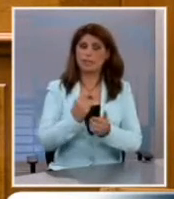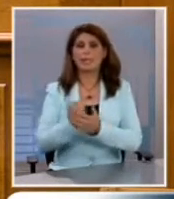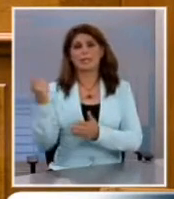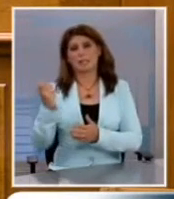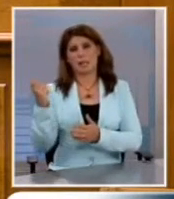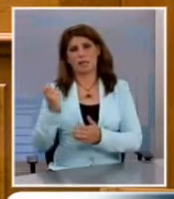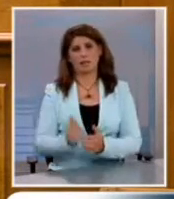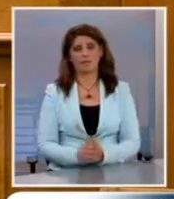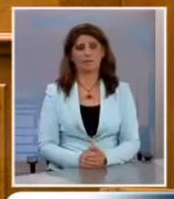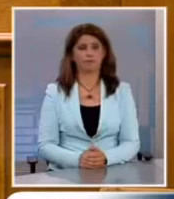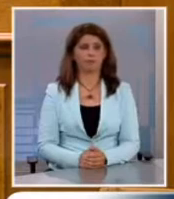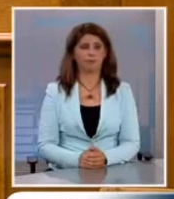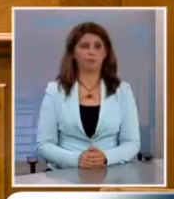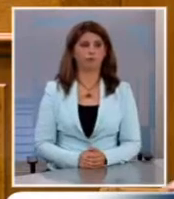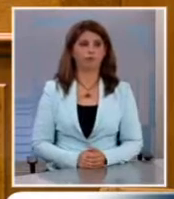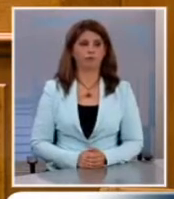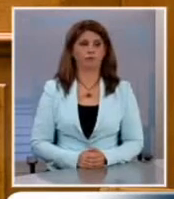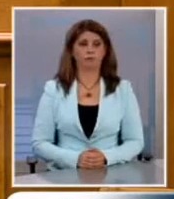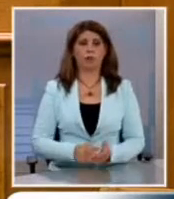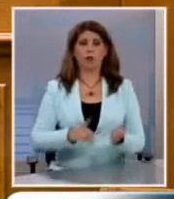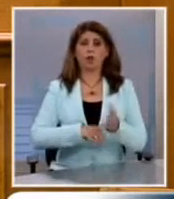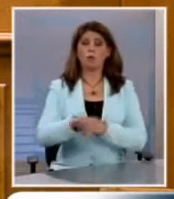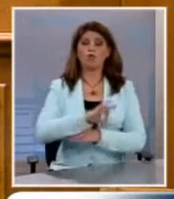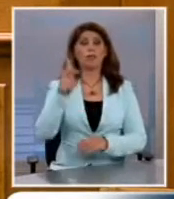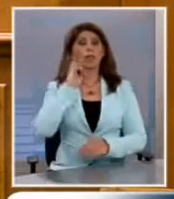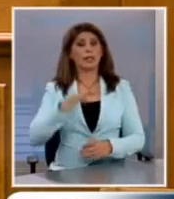συντάξεις. Το νομοσχέδιο, κυρίες και κύριοι